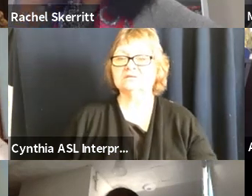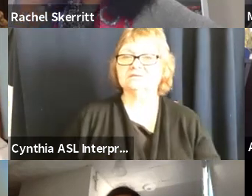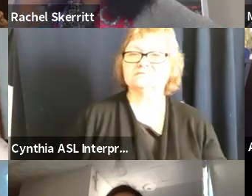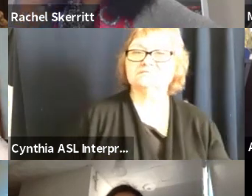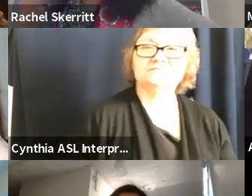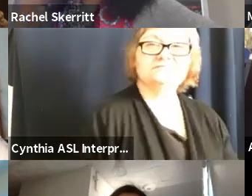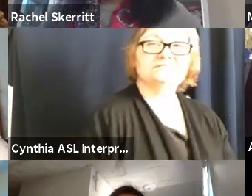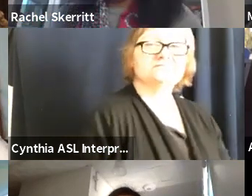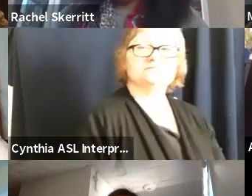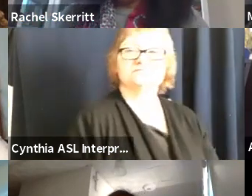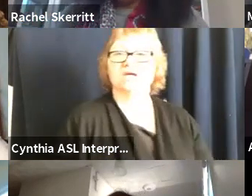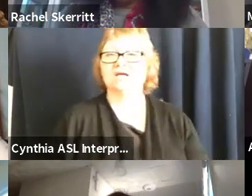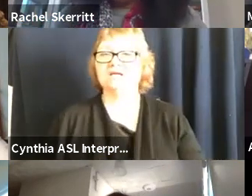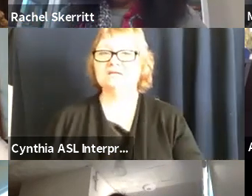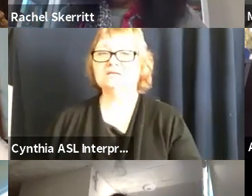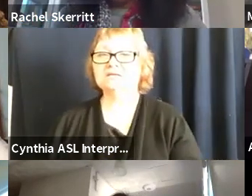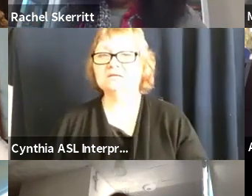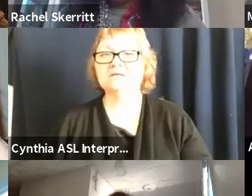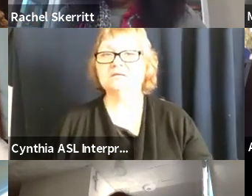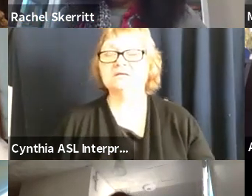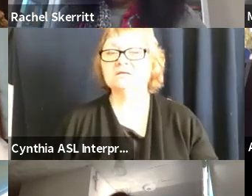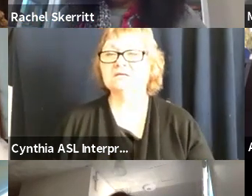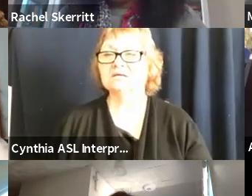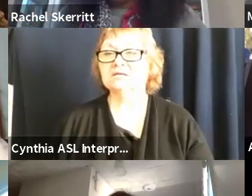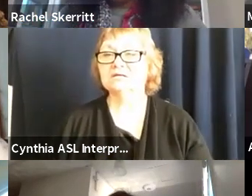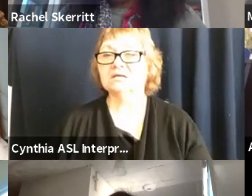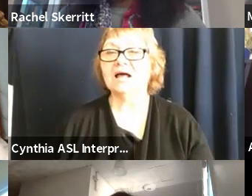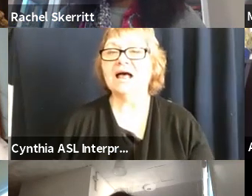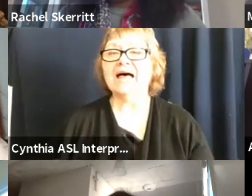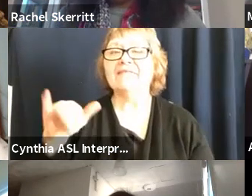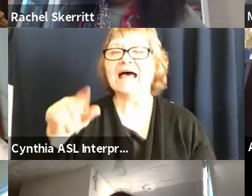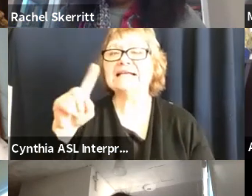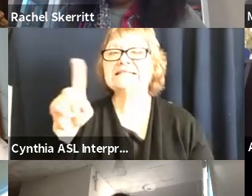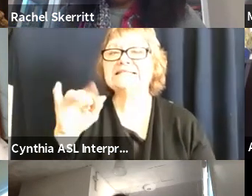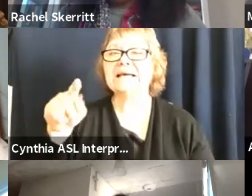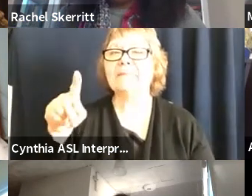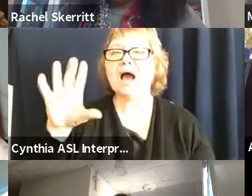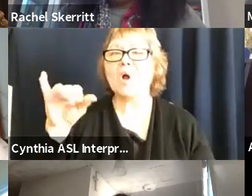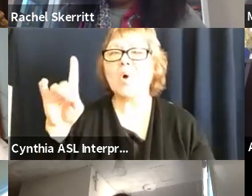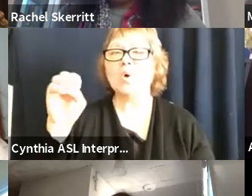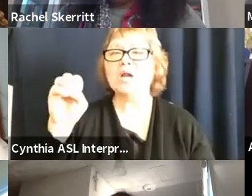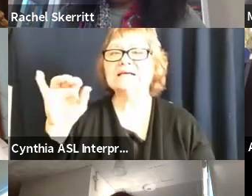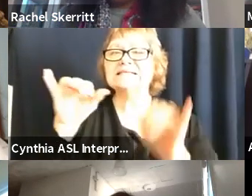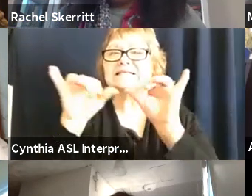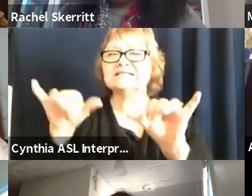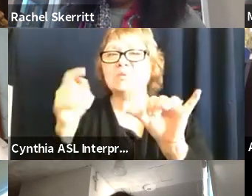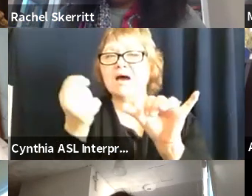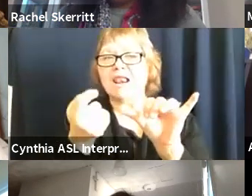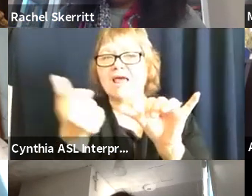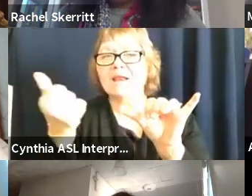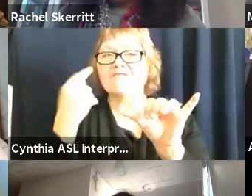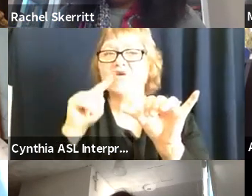考试录取的学生. To eliminate the zip code system to take admission for